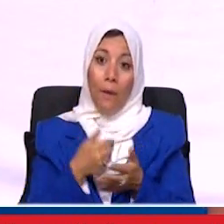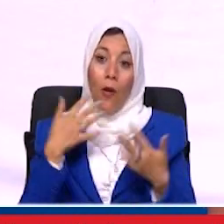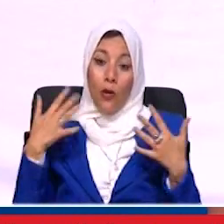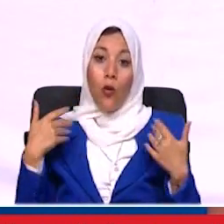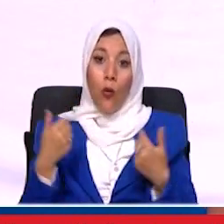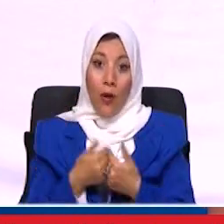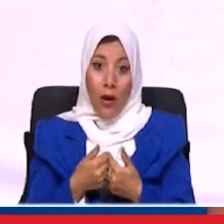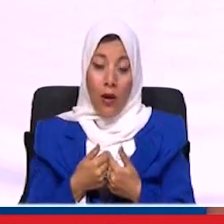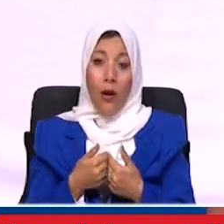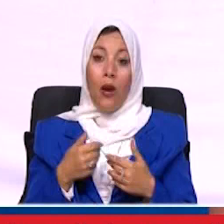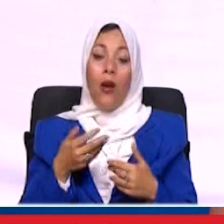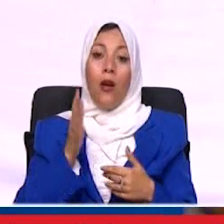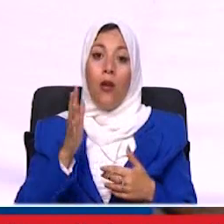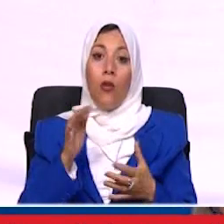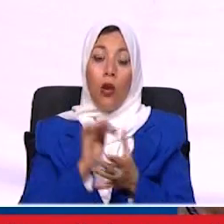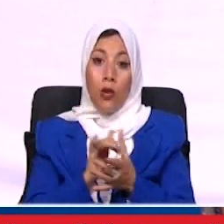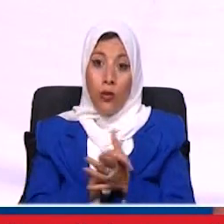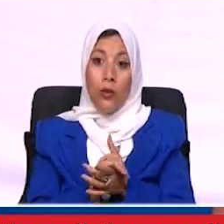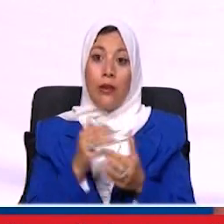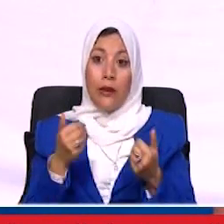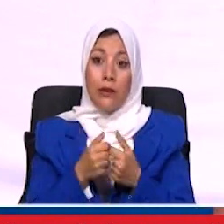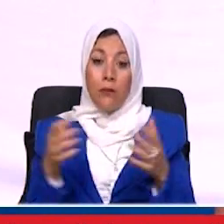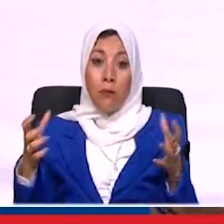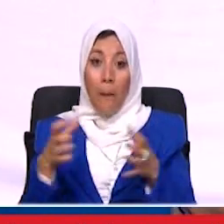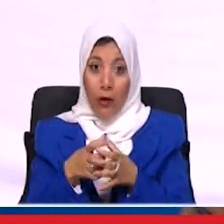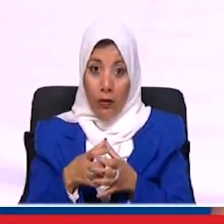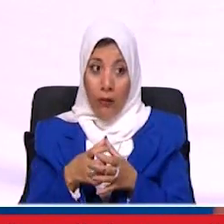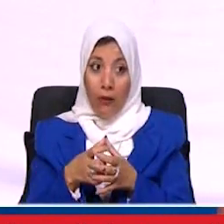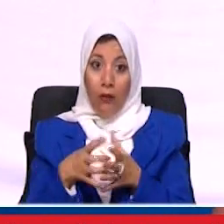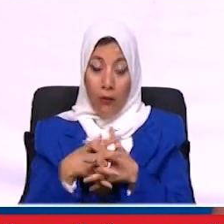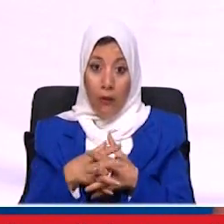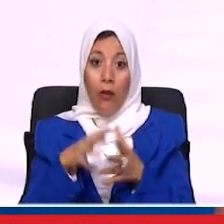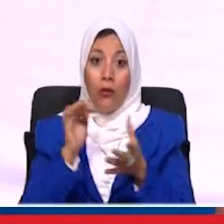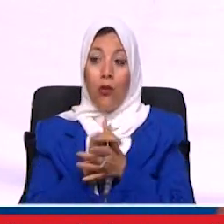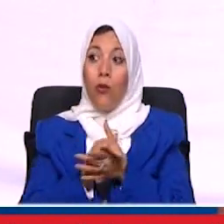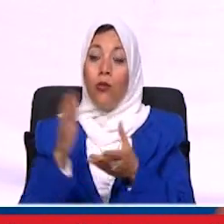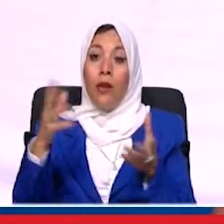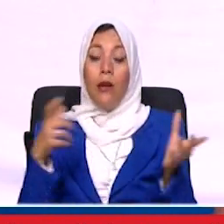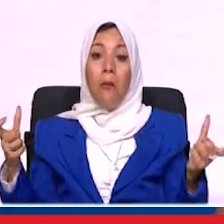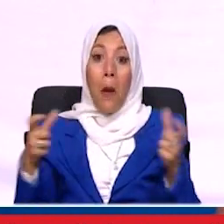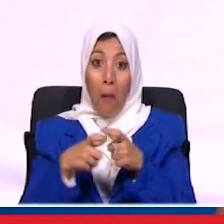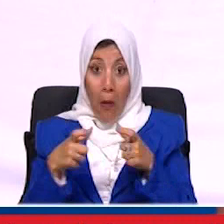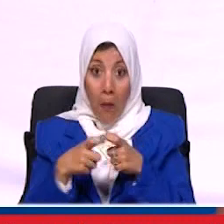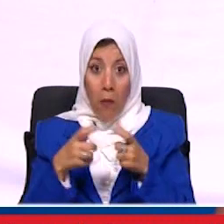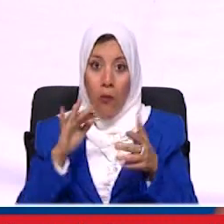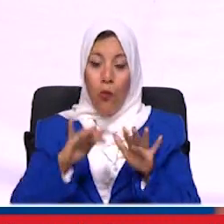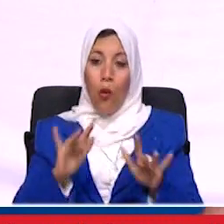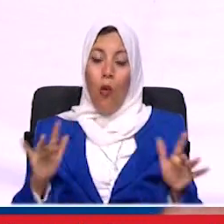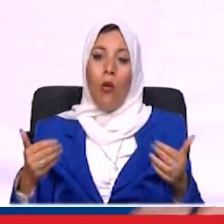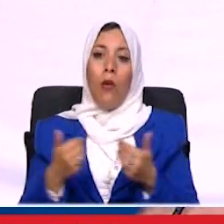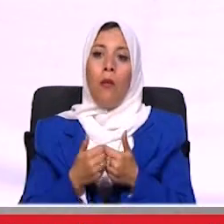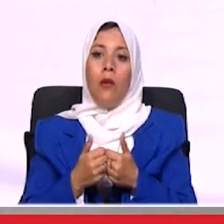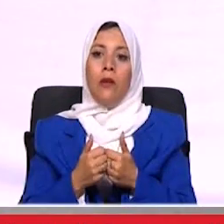وكنت اخرج معاه، كان عندنا اصدقاء ان كومن يعني، كانوا بيجمعونا، كنا